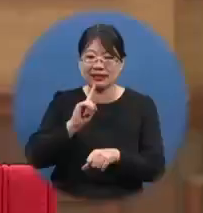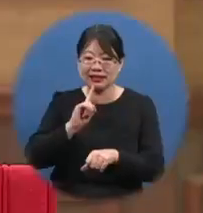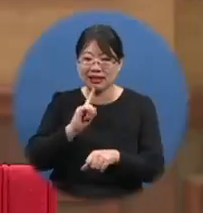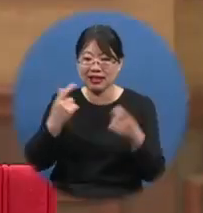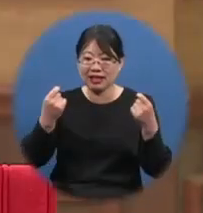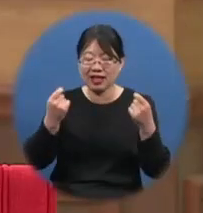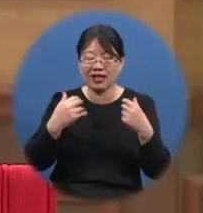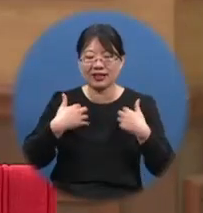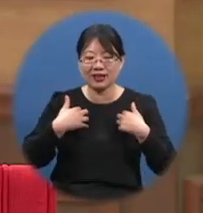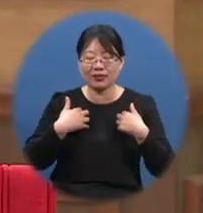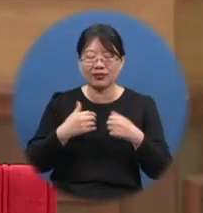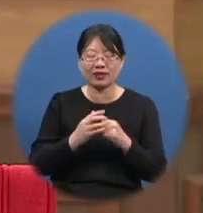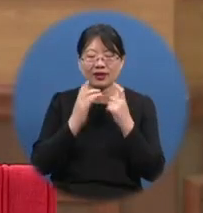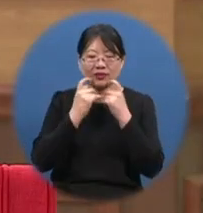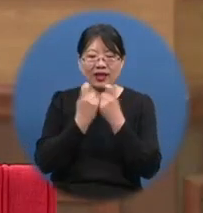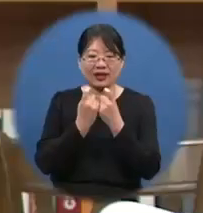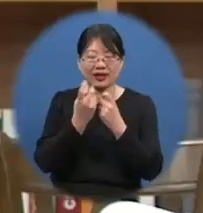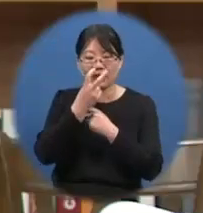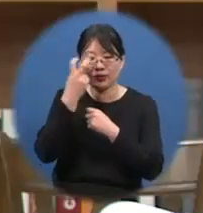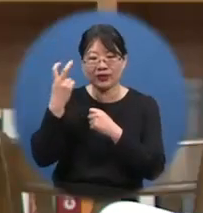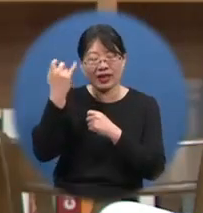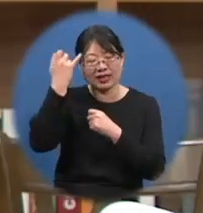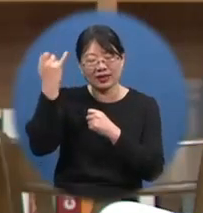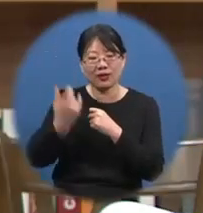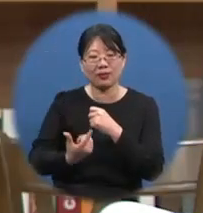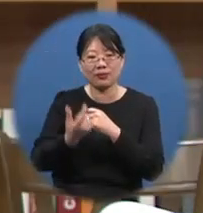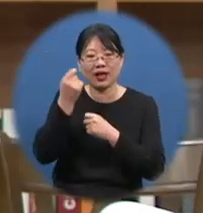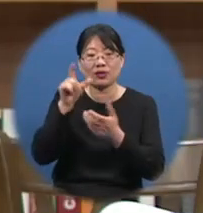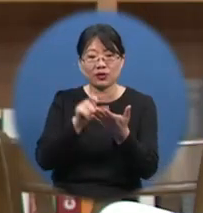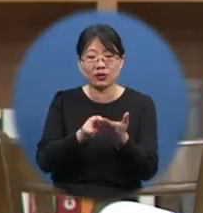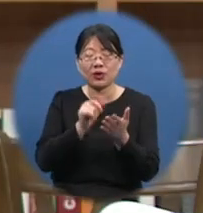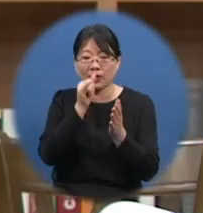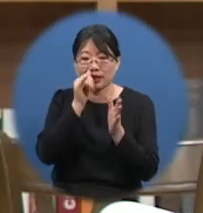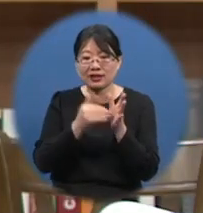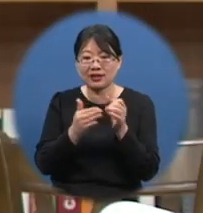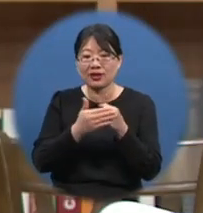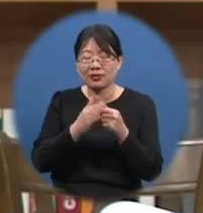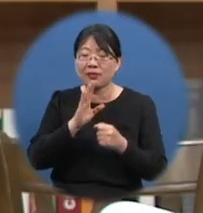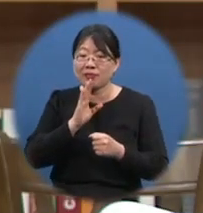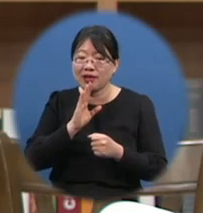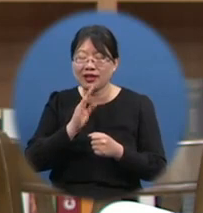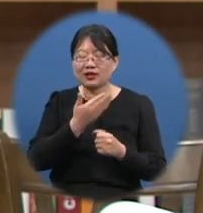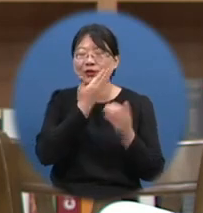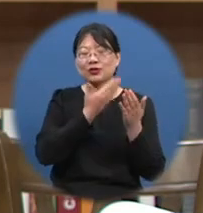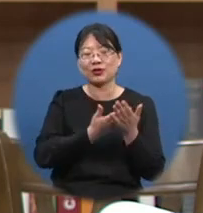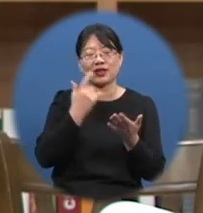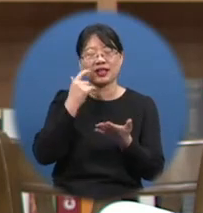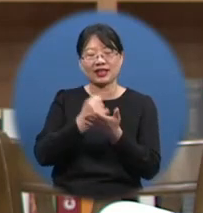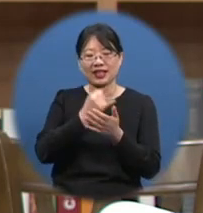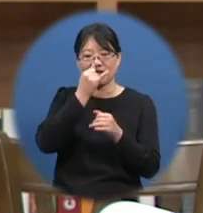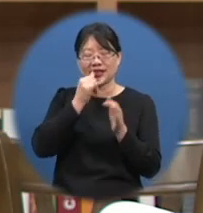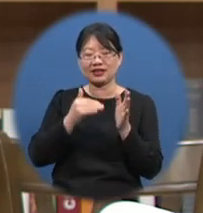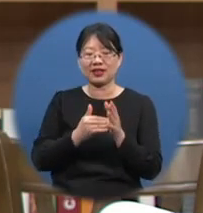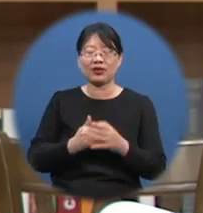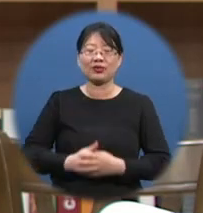재밌네요. 민간에 톡톡 튀는 아이디어를 바로바로 집어넣으신 거죠, 그게? 저는 그게 중요하다고 보는 게